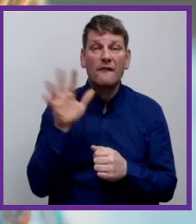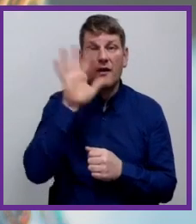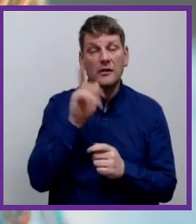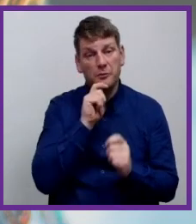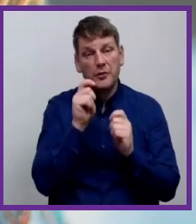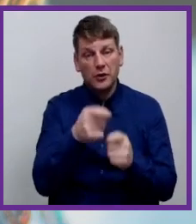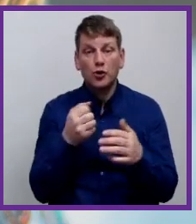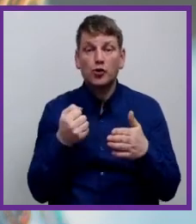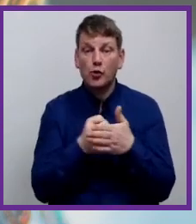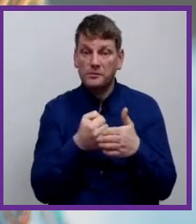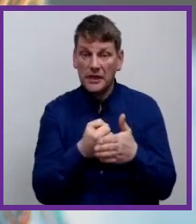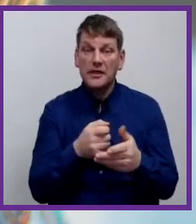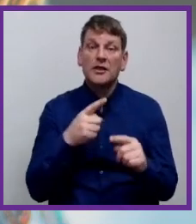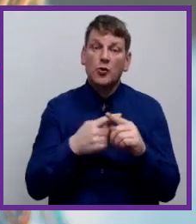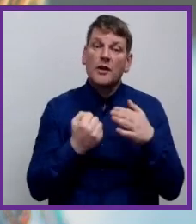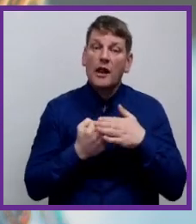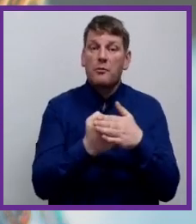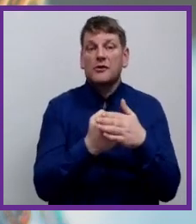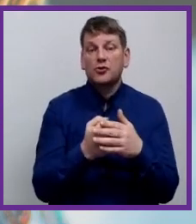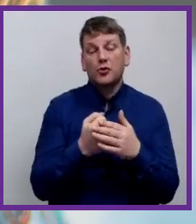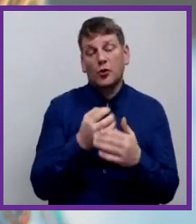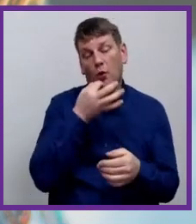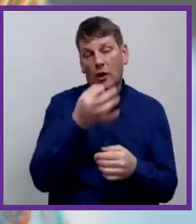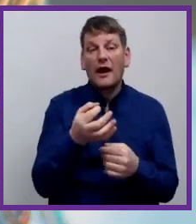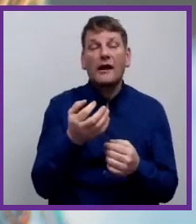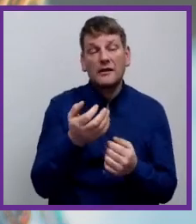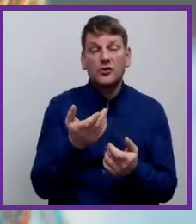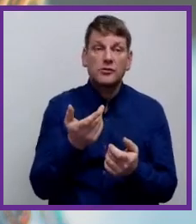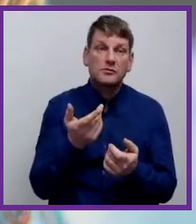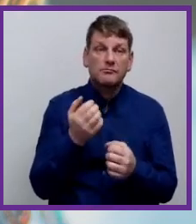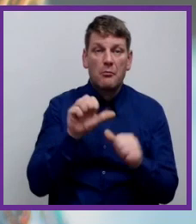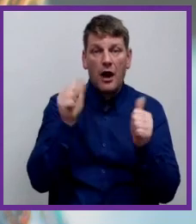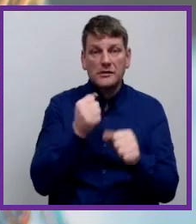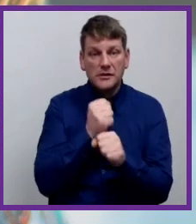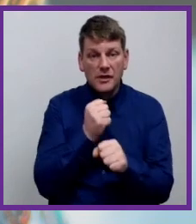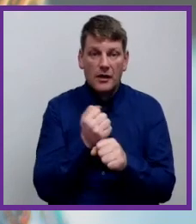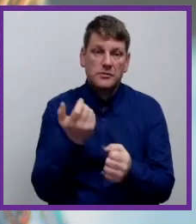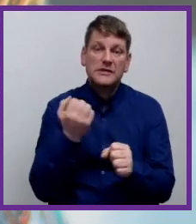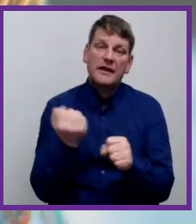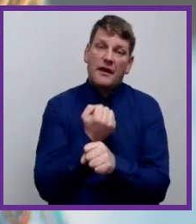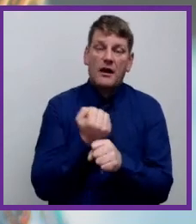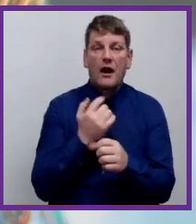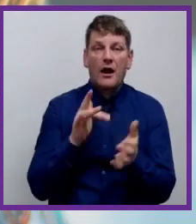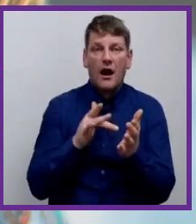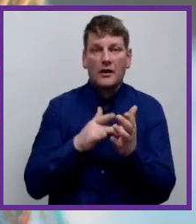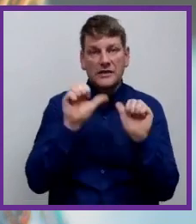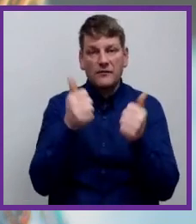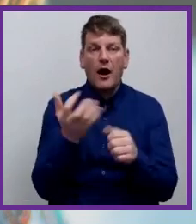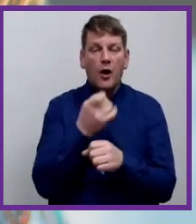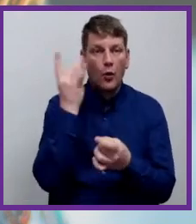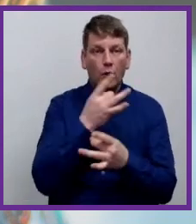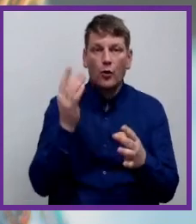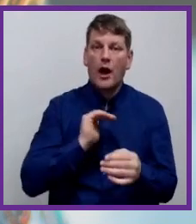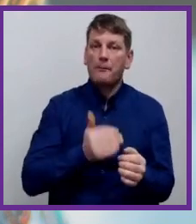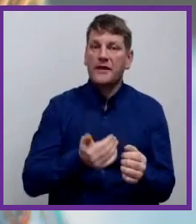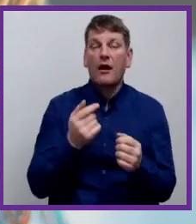piešķirot subsīdijas un atbalstot kaut kādas noteiktas mākslas darbs arī izvēles, dara kaut kādas izvēles, teiksim, ar kultūra kapitāla fonda